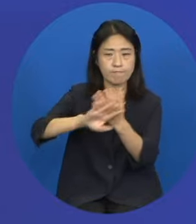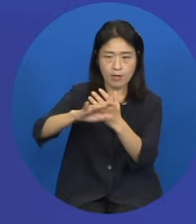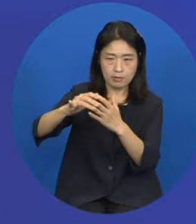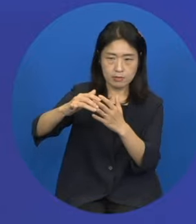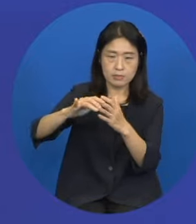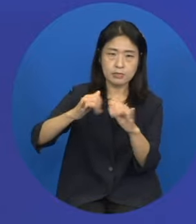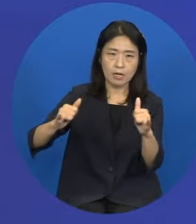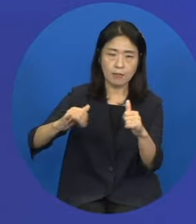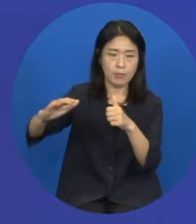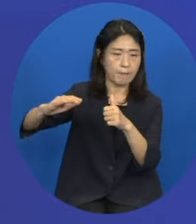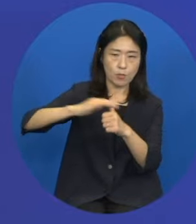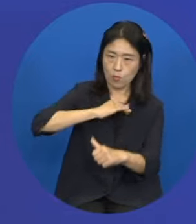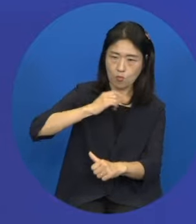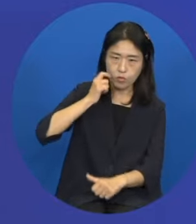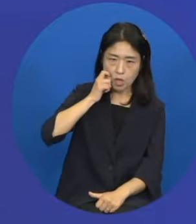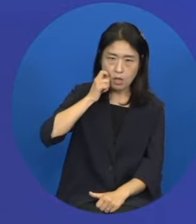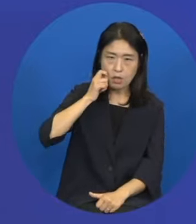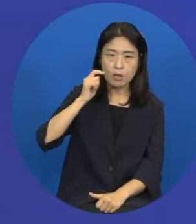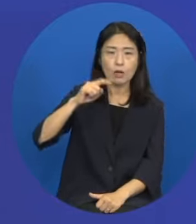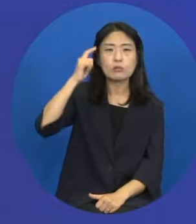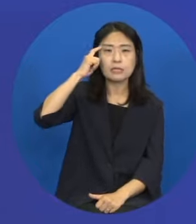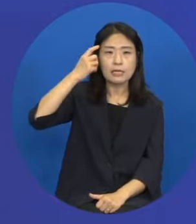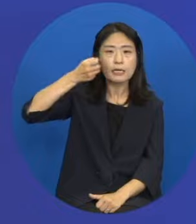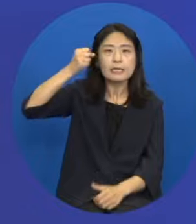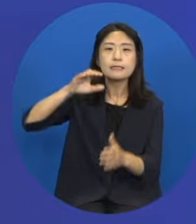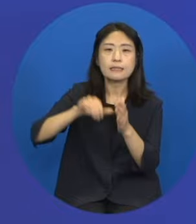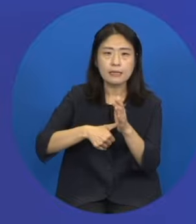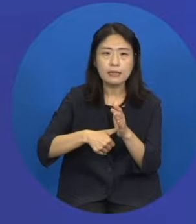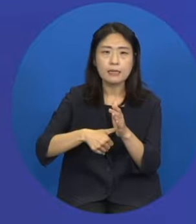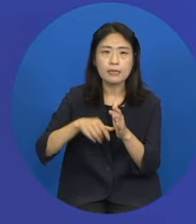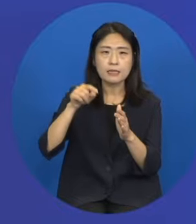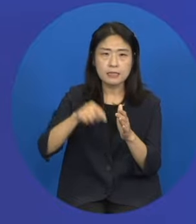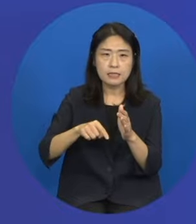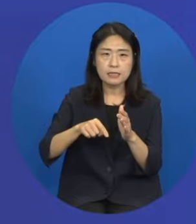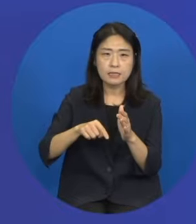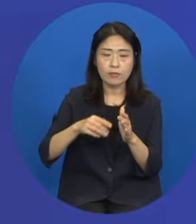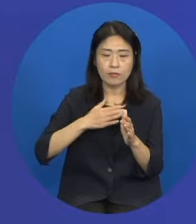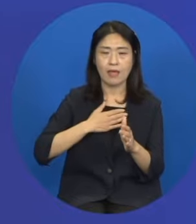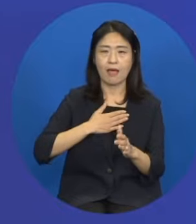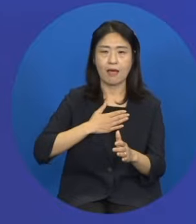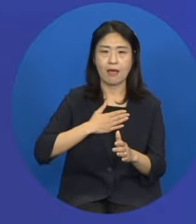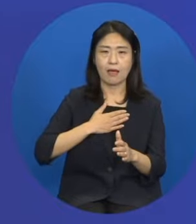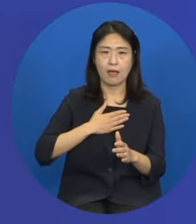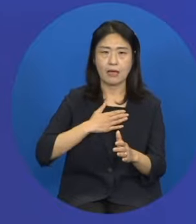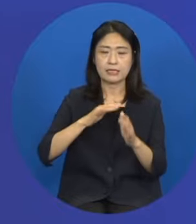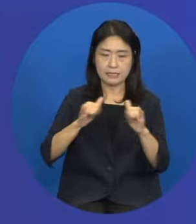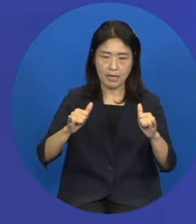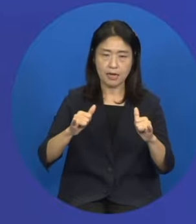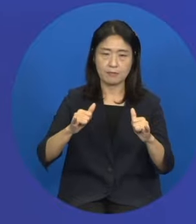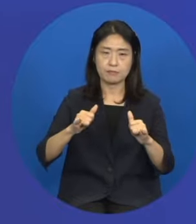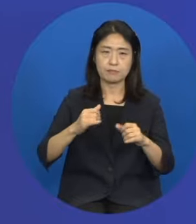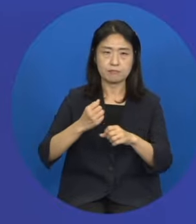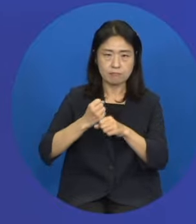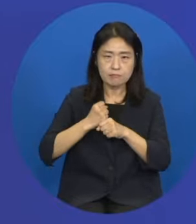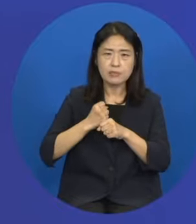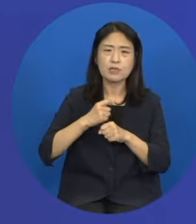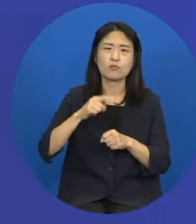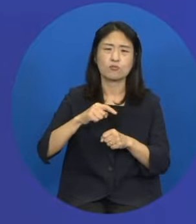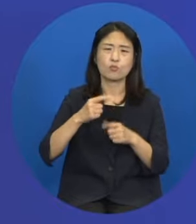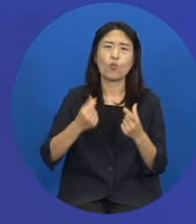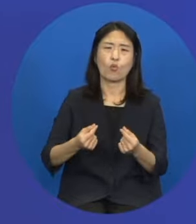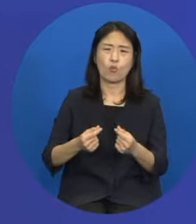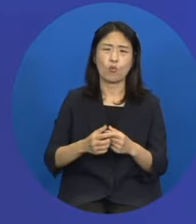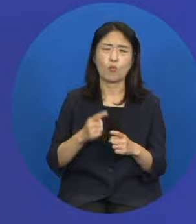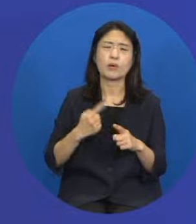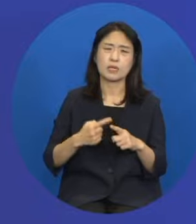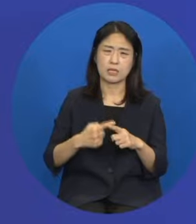있겠냐라고 하는 순간 그 누구를 의지하는 겁니까? 우리 자신을 의지하게 되는 것입니다. 기독교의 숫자를